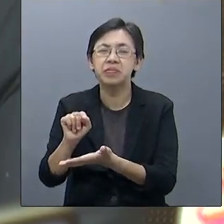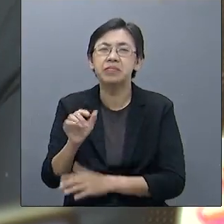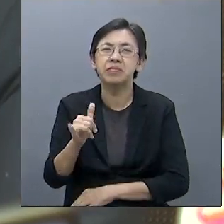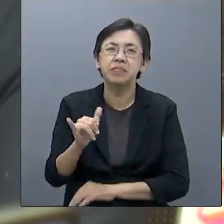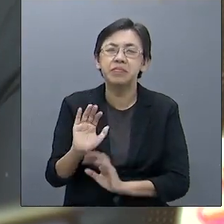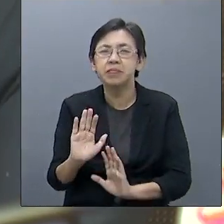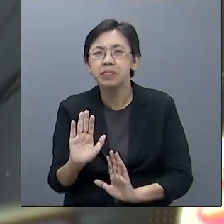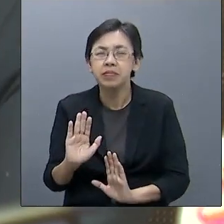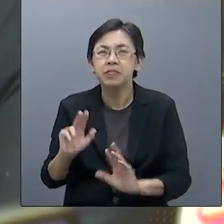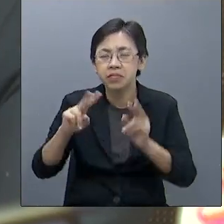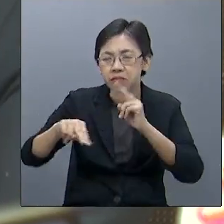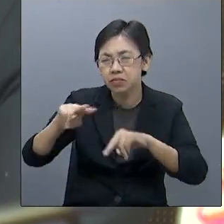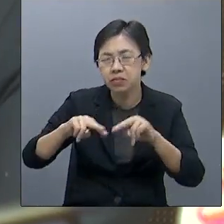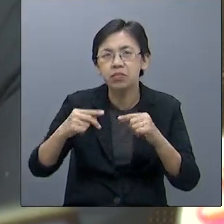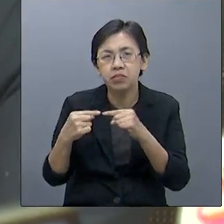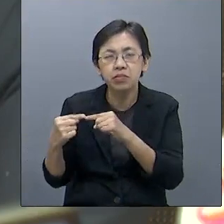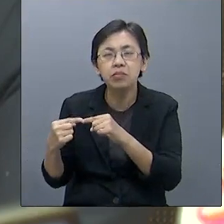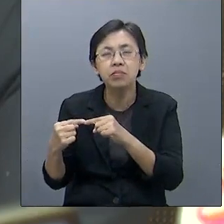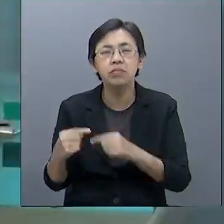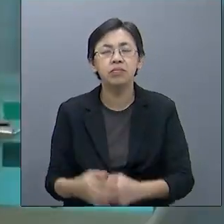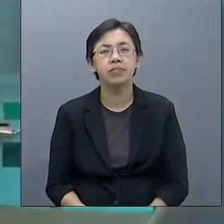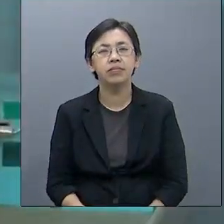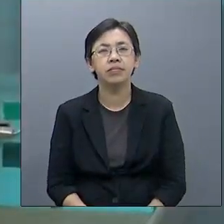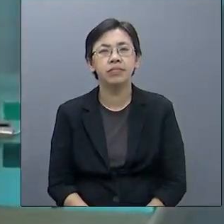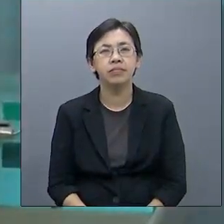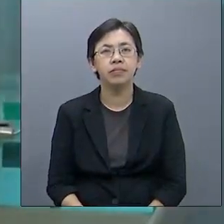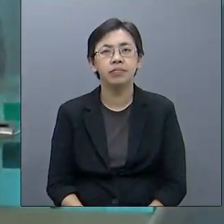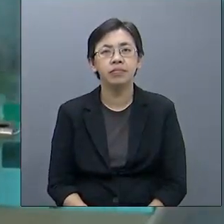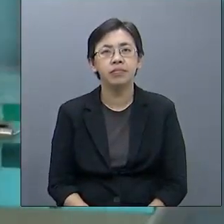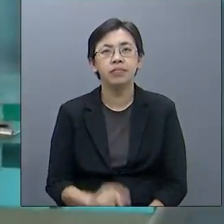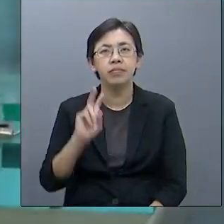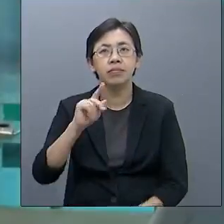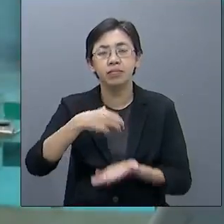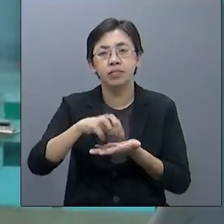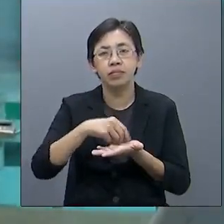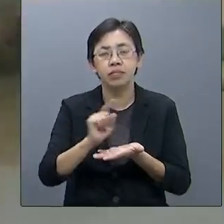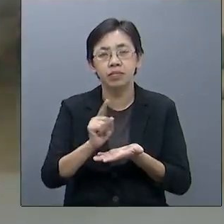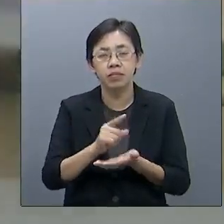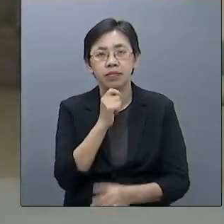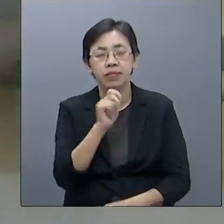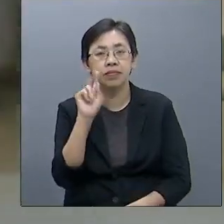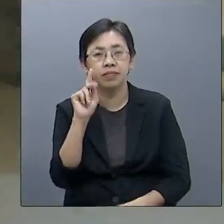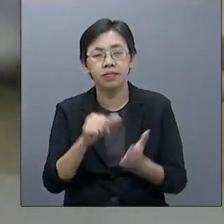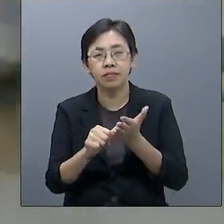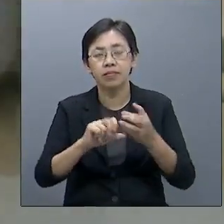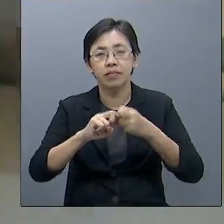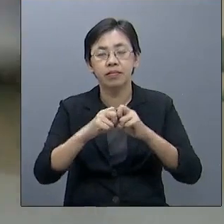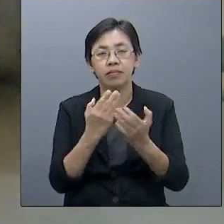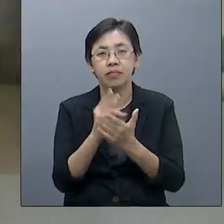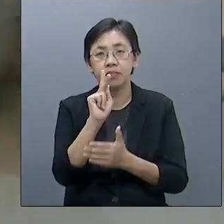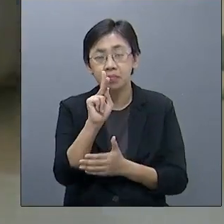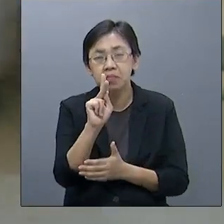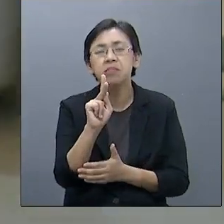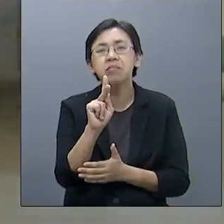ต้องไปดูในรายละเอียดอีกทีนึงนะครับ มีรายงานข่าวนะคะว่าในการแถลงมาตรการแก้หนี้ในระบบจะมีการแก้ห